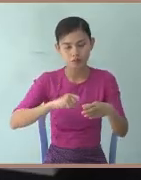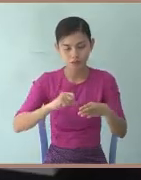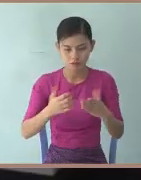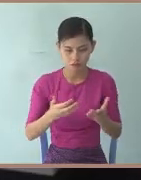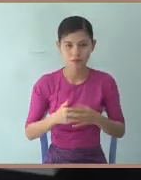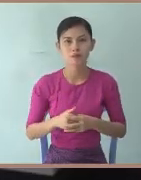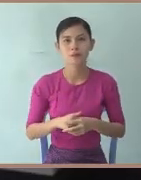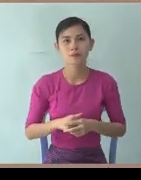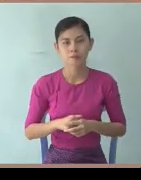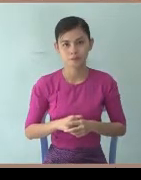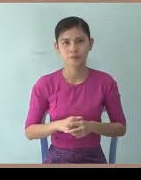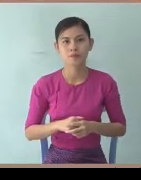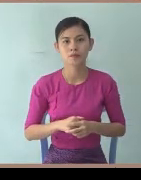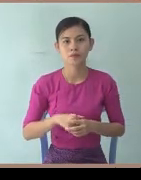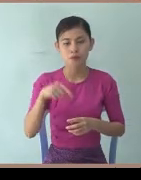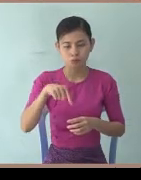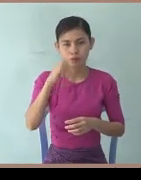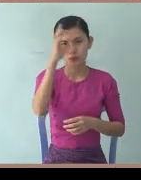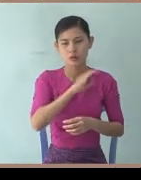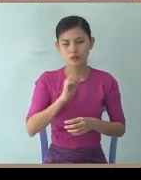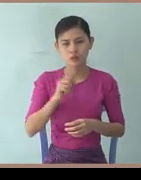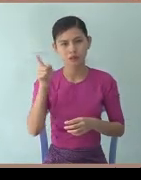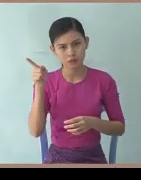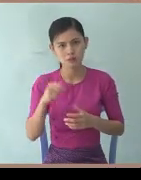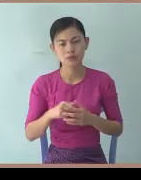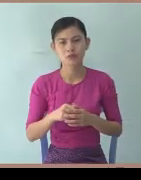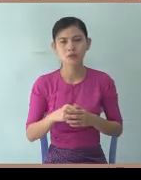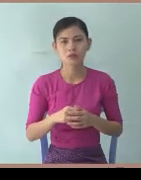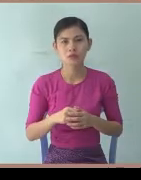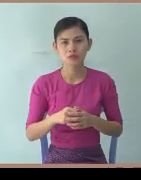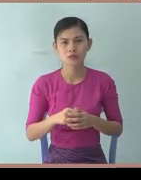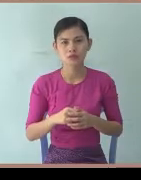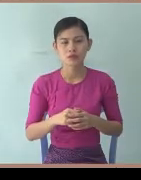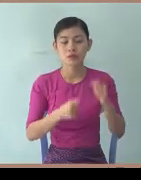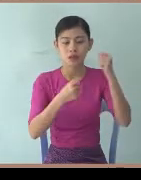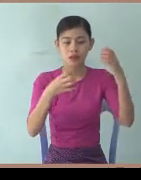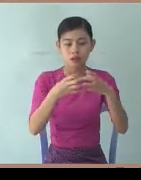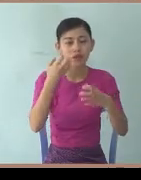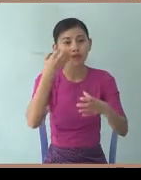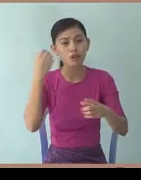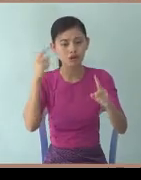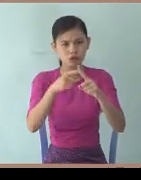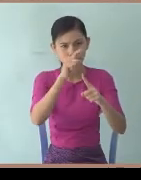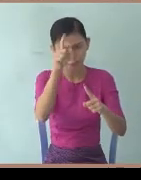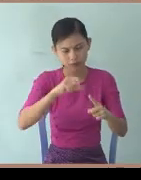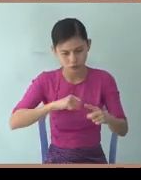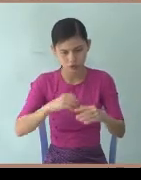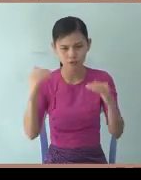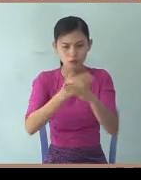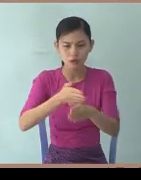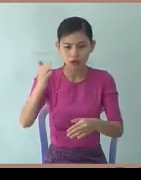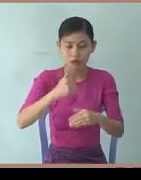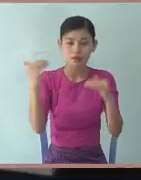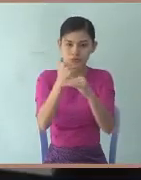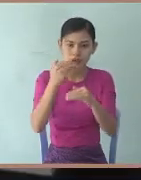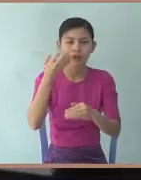ခိုင်ရဲ့ပါတီကိုမေးခွန်းမေးချင်ပါတယ်ဒီအခုချင်းပြည်နယ်မှာဖြစ်ပျက်နေတဲ့နိုင်ငံရေးနဲ့ပတ်သက်ပြီးမှလည်းမေးချင်တယ်လမ်းပိုင်းစစ်တော်ရေးနဲ့ပ